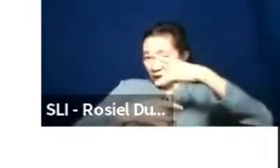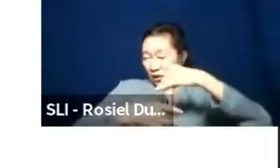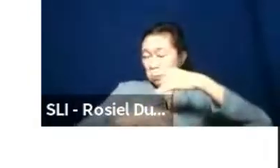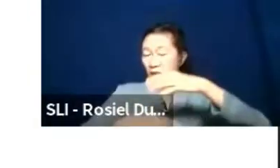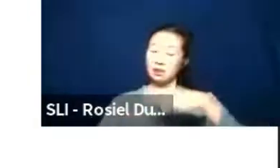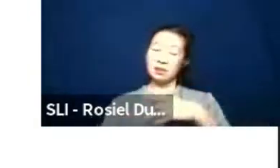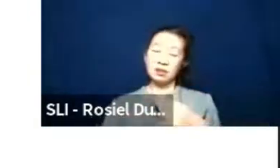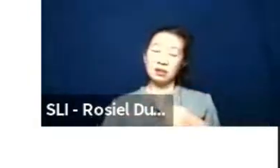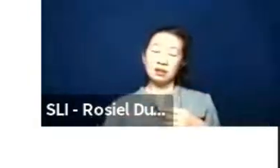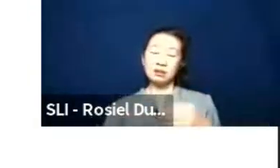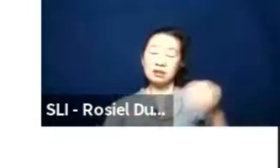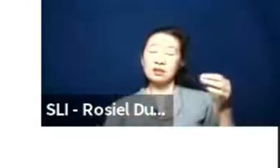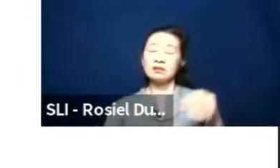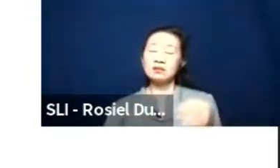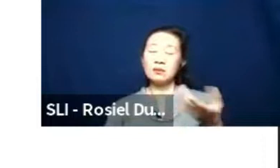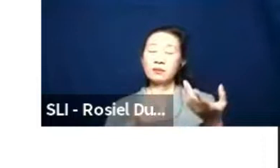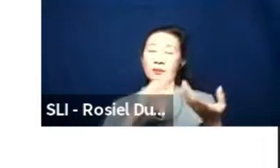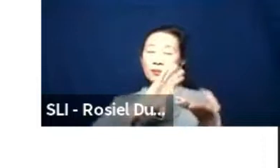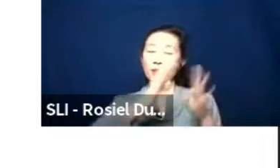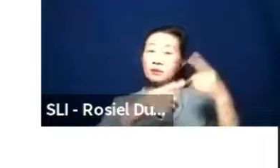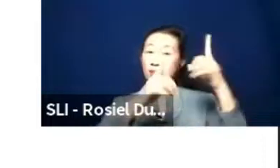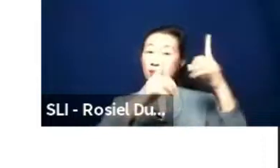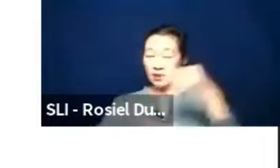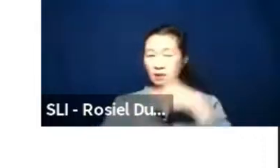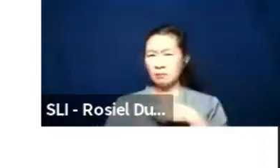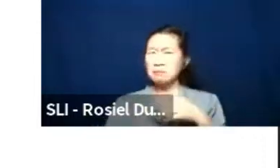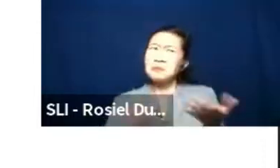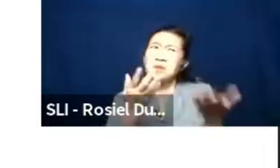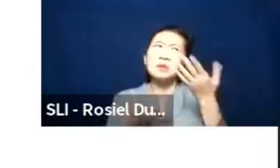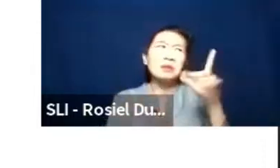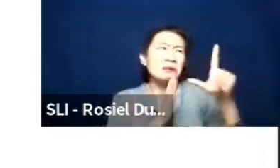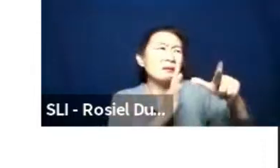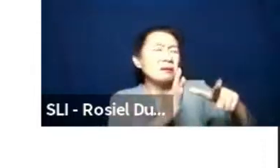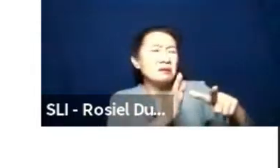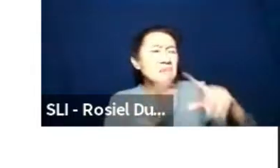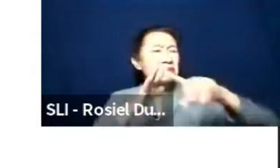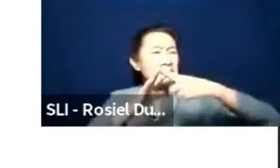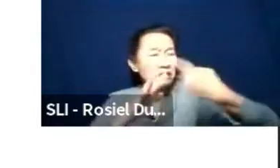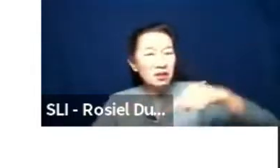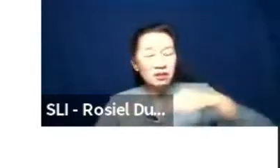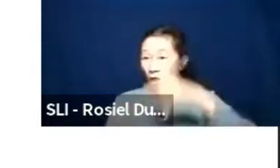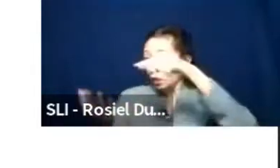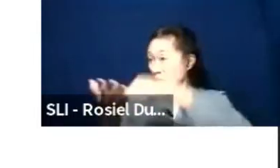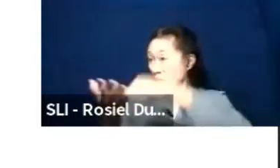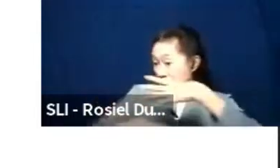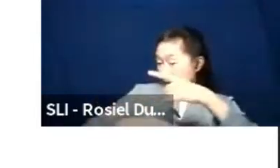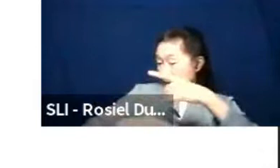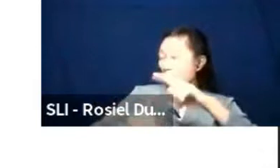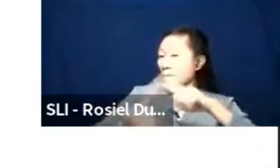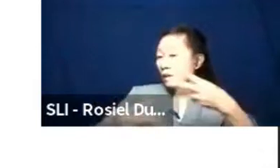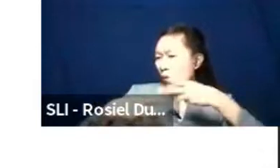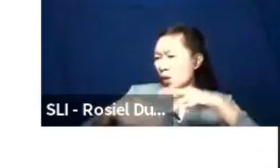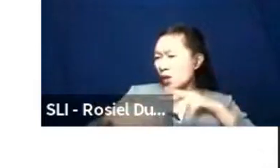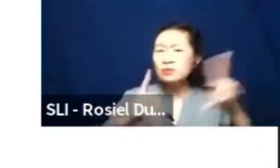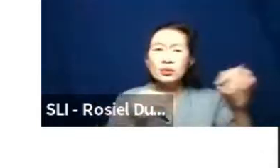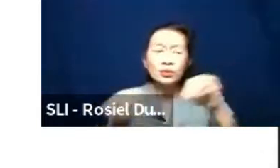para mas maging successful tayo? Kasi baka later on, nagsimula tayo na ito yung interest niya, pero habang